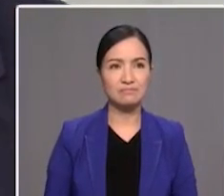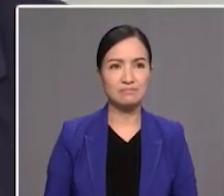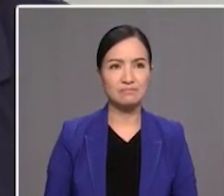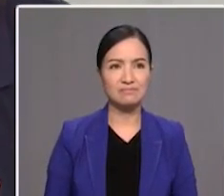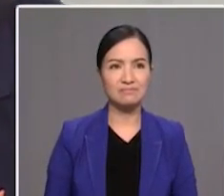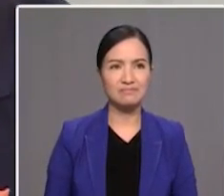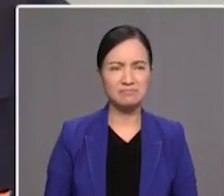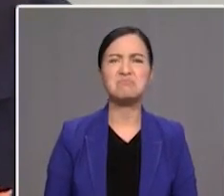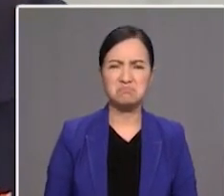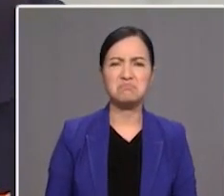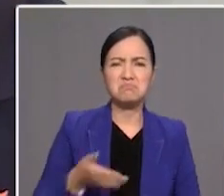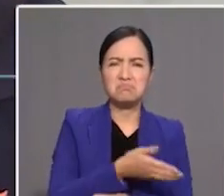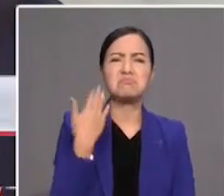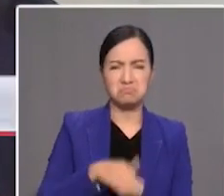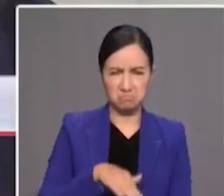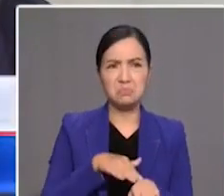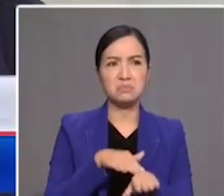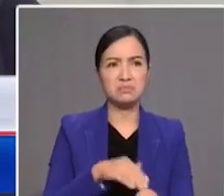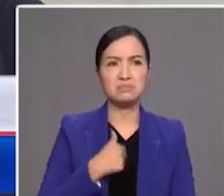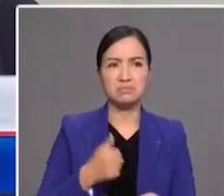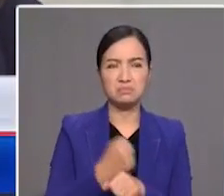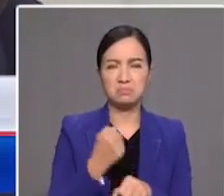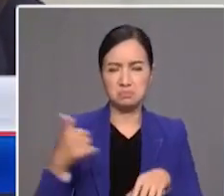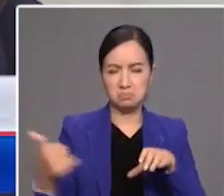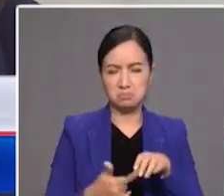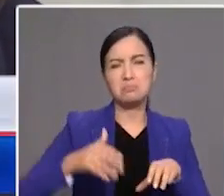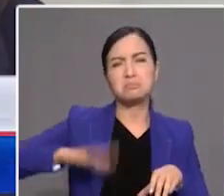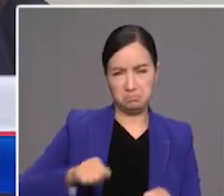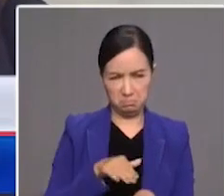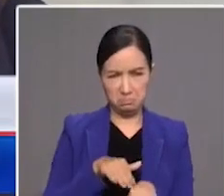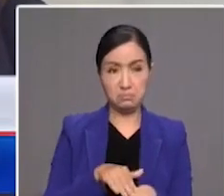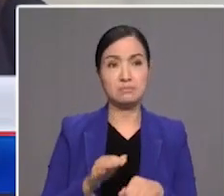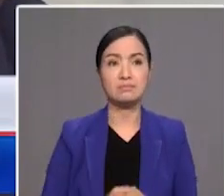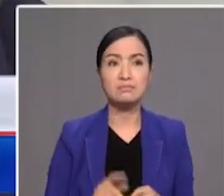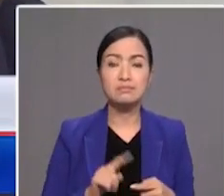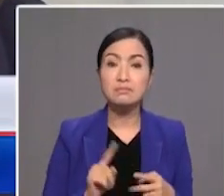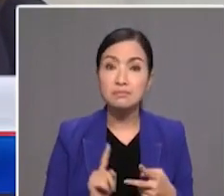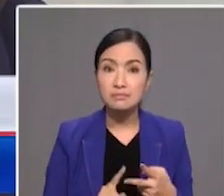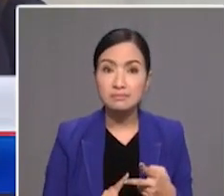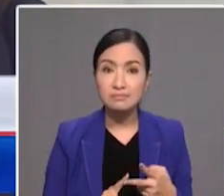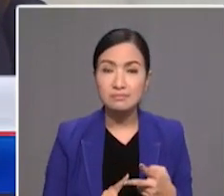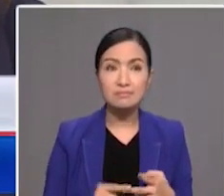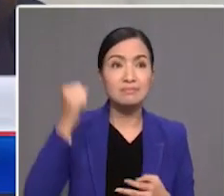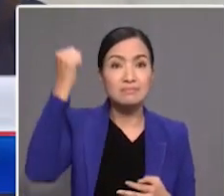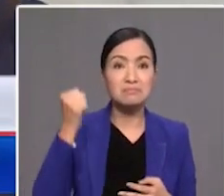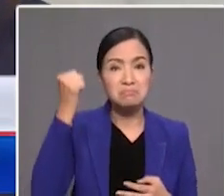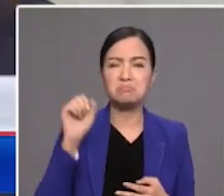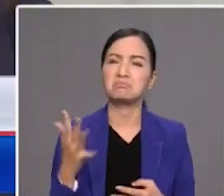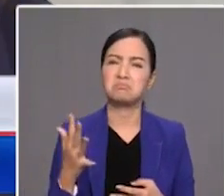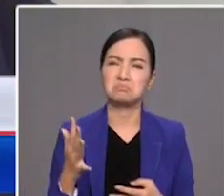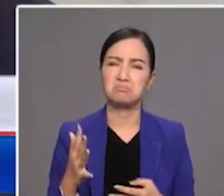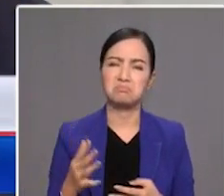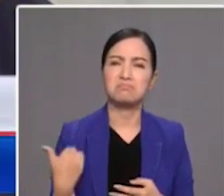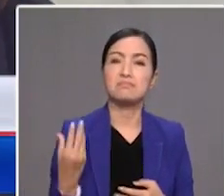ก็รถติดอย่างแรกเลยคือมาทำงานสายมากเพราะว่ารถติดแล้วก็อย่างที่สองคือรถเมย์ไม่ค่อยมีเพราะว่า